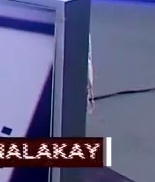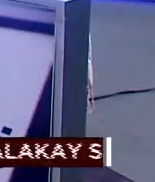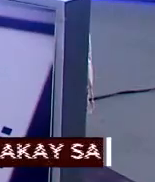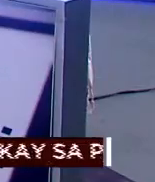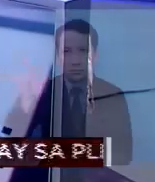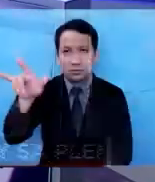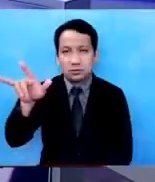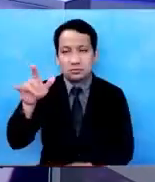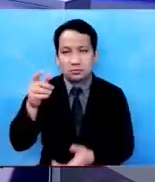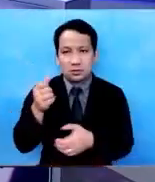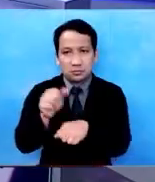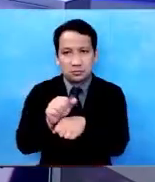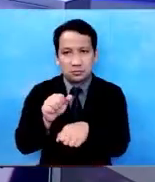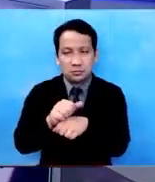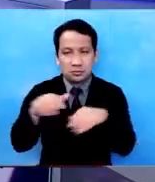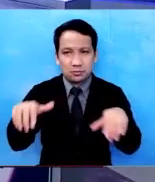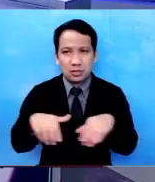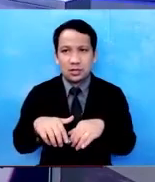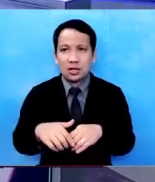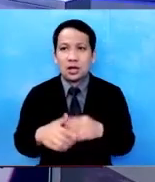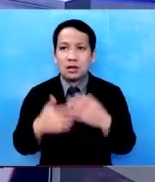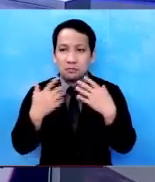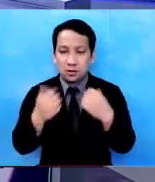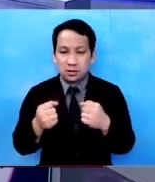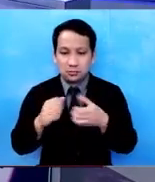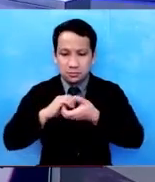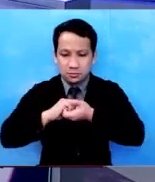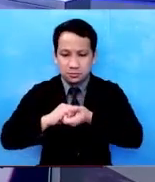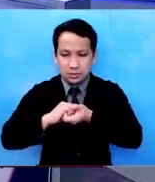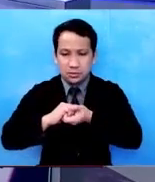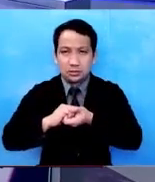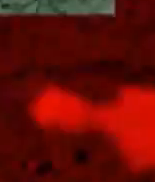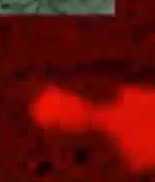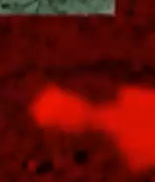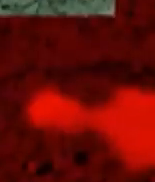para kumita. Palalakasin din daw ng Pangulo ang ugnayan ng Pilipinas at ng Belgium.